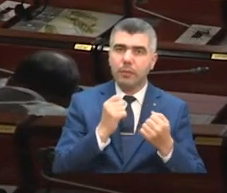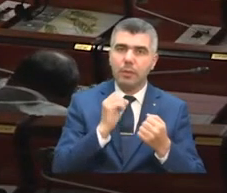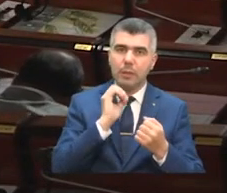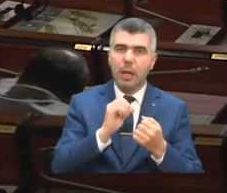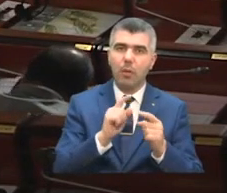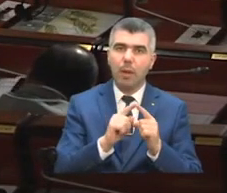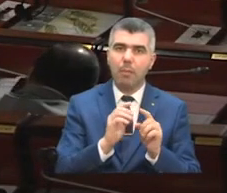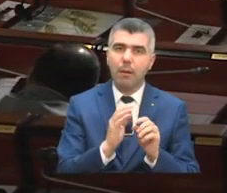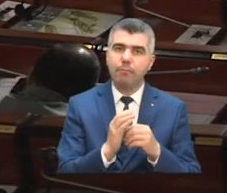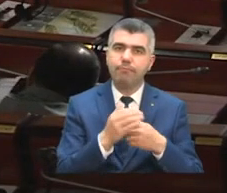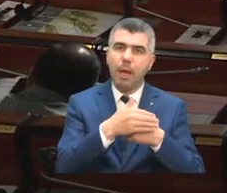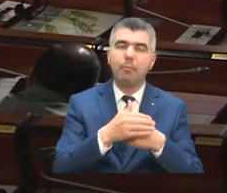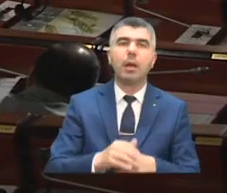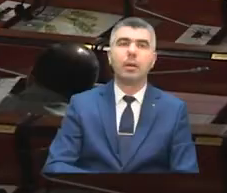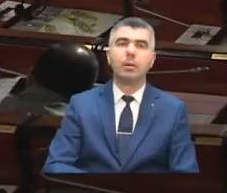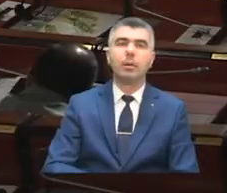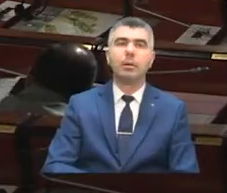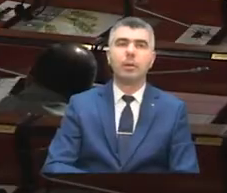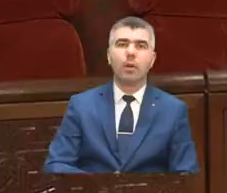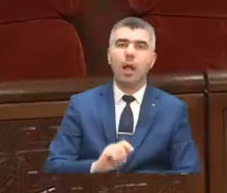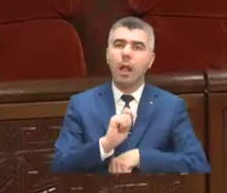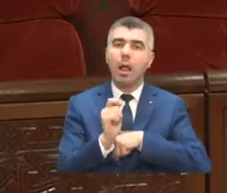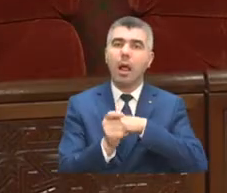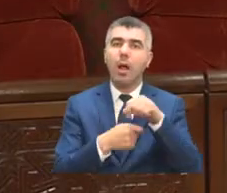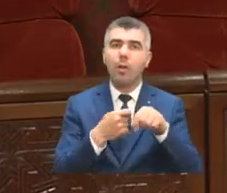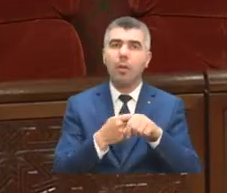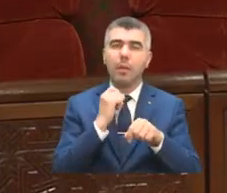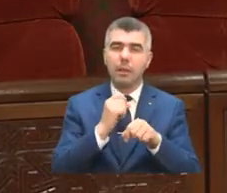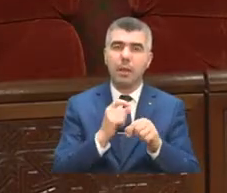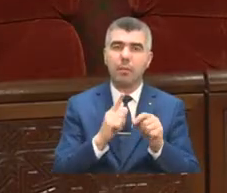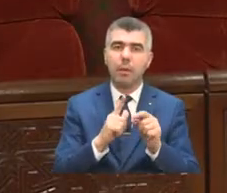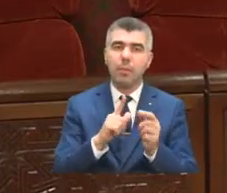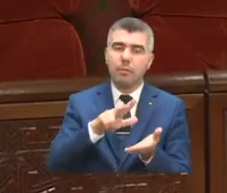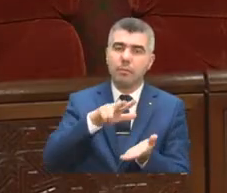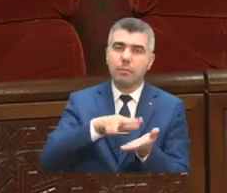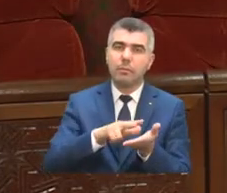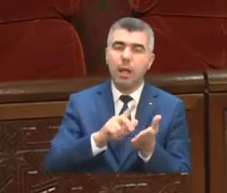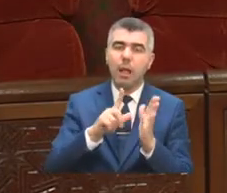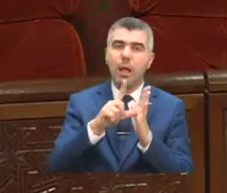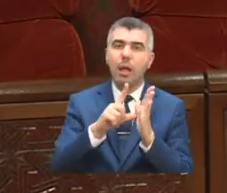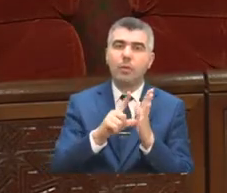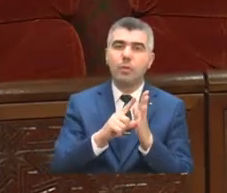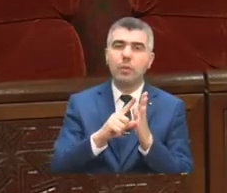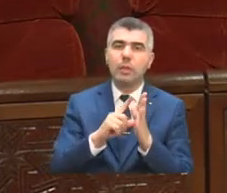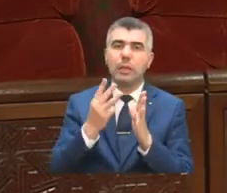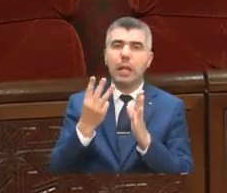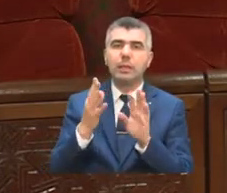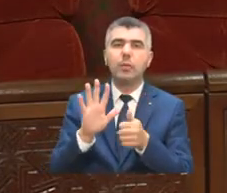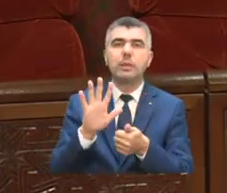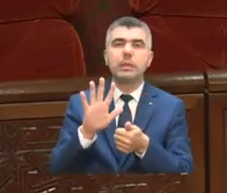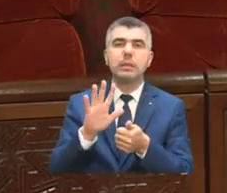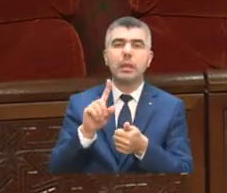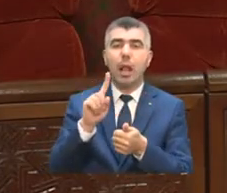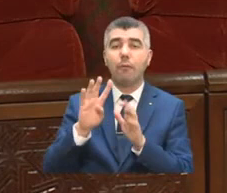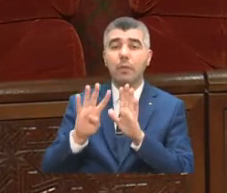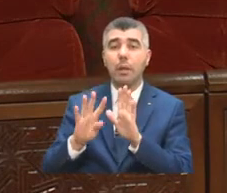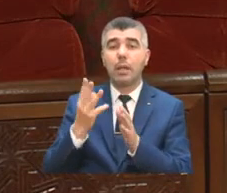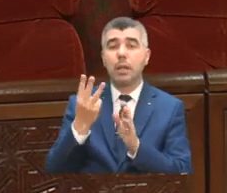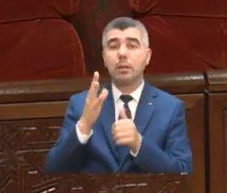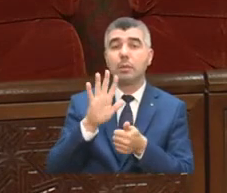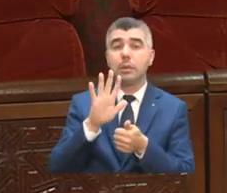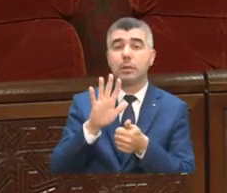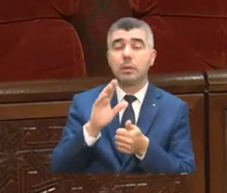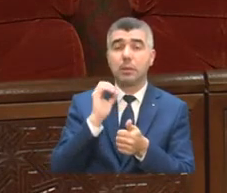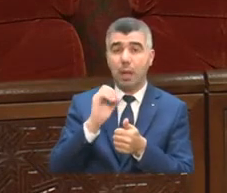بغيت نذكر ان استغلال خدمات النقل بالعالم القروي تتخضع للظاهر الشريف ديال 63 وفق دفتر التحملات، تحدد شروط الاستغلال ديال هذا النوع من